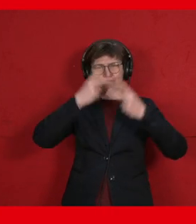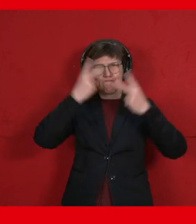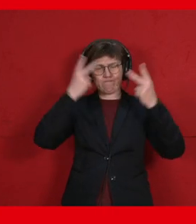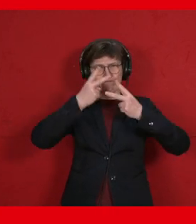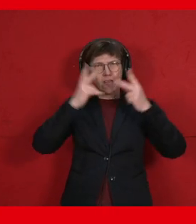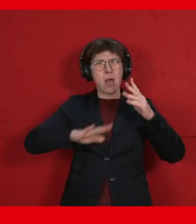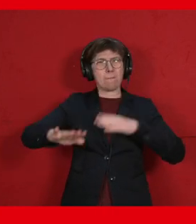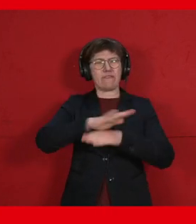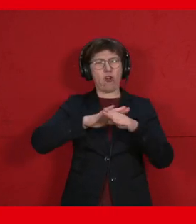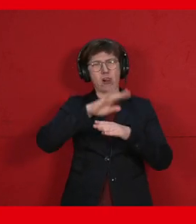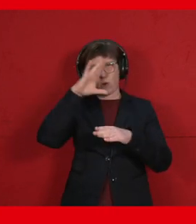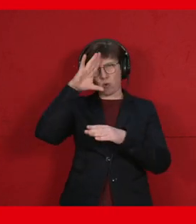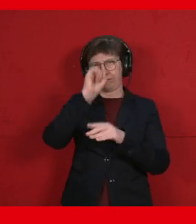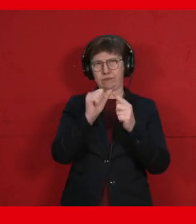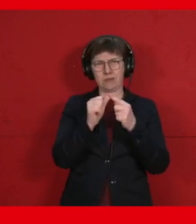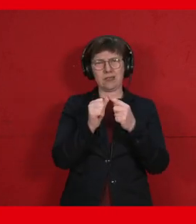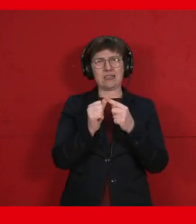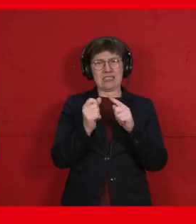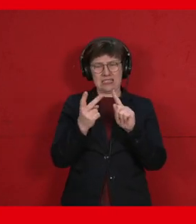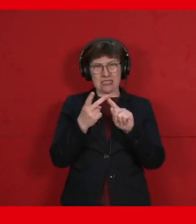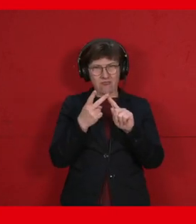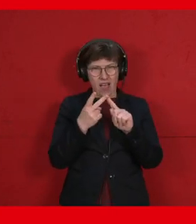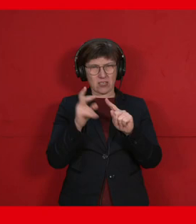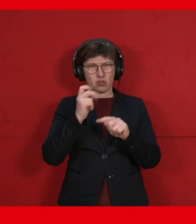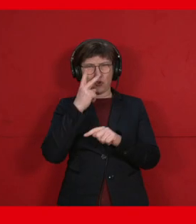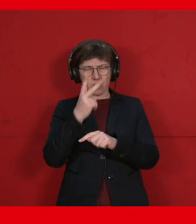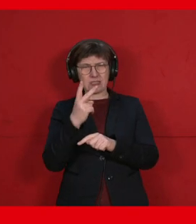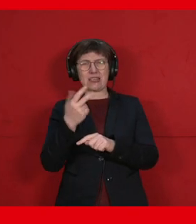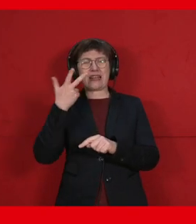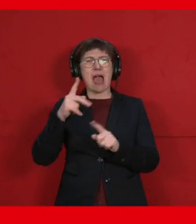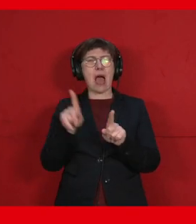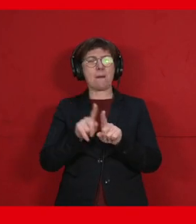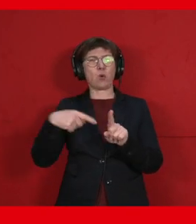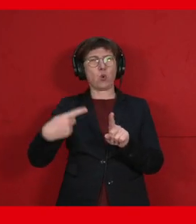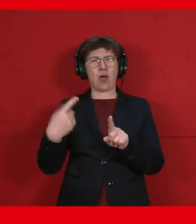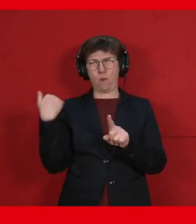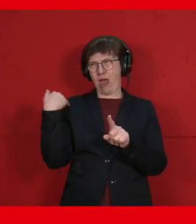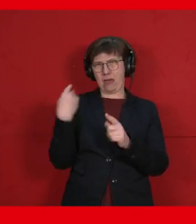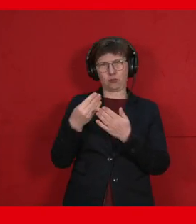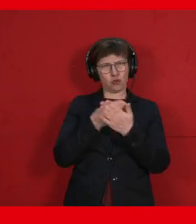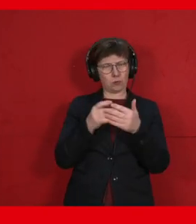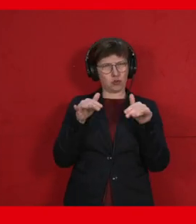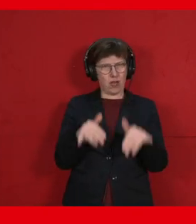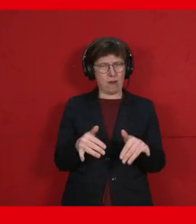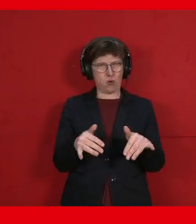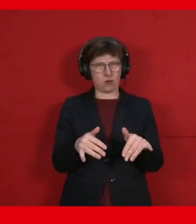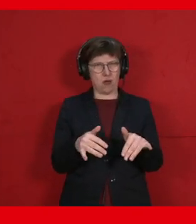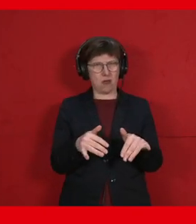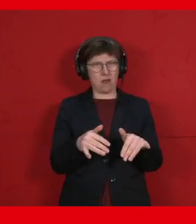von der breiten Bevölkerung getragen sind. Gleichzeitig hat man jetzt schon gesehen, das hat Herr Brudermüller ja sehr plastisch beschrieben,